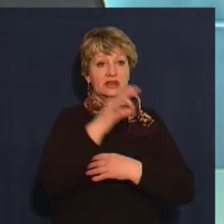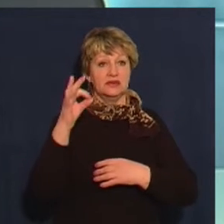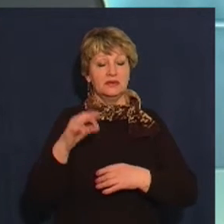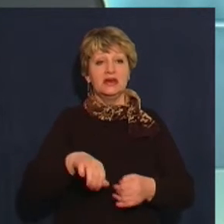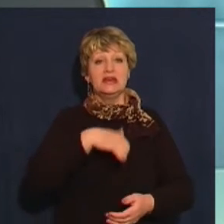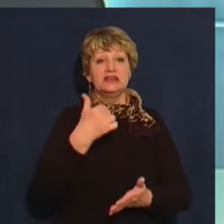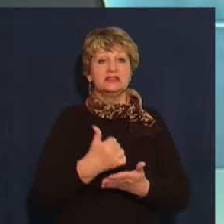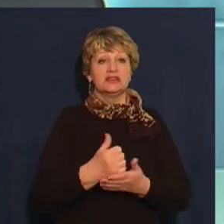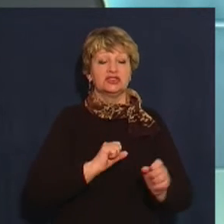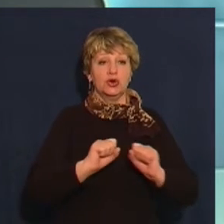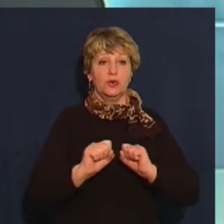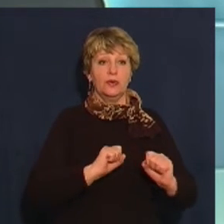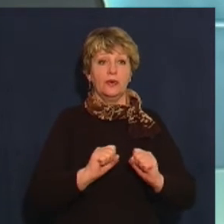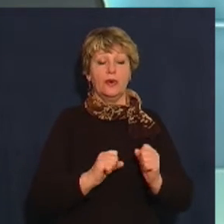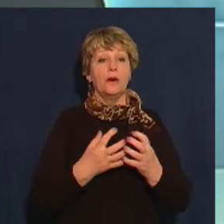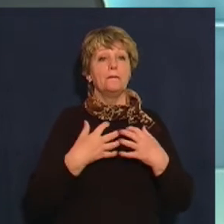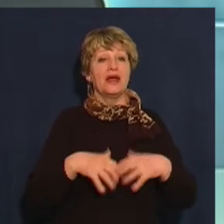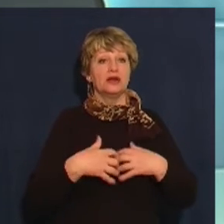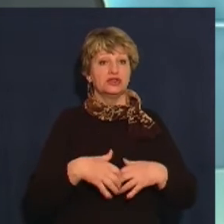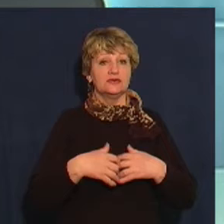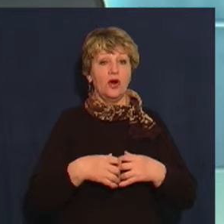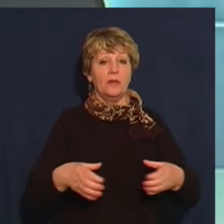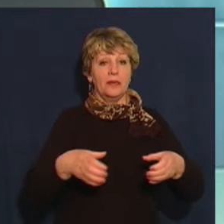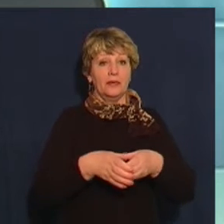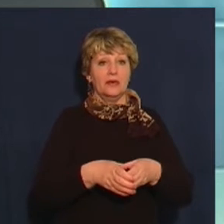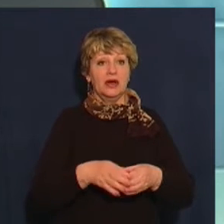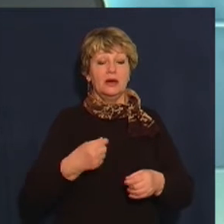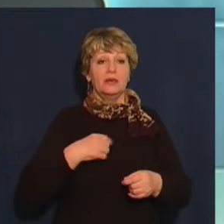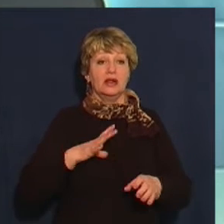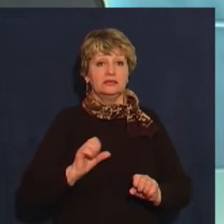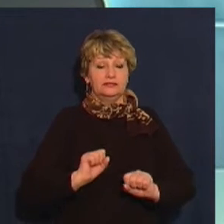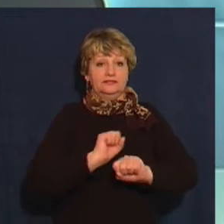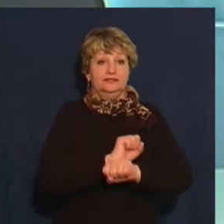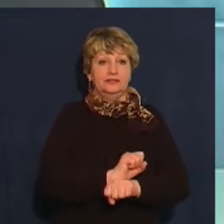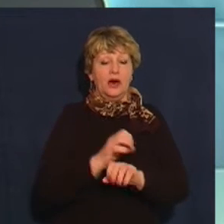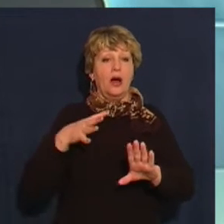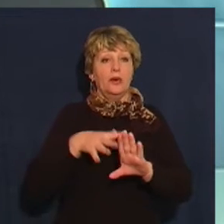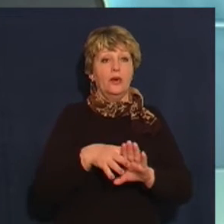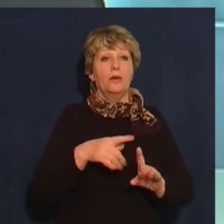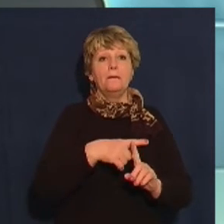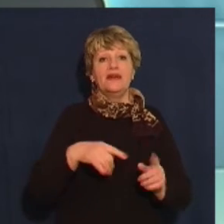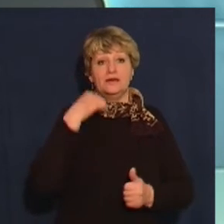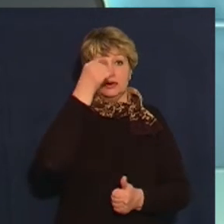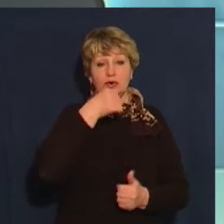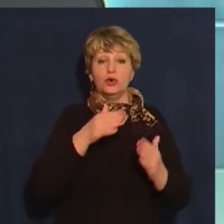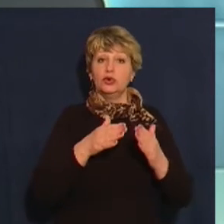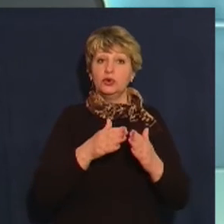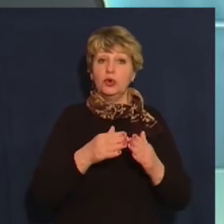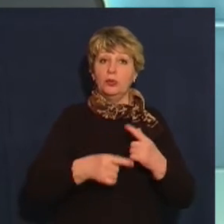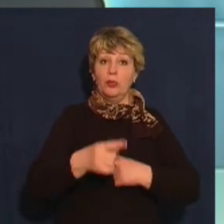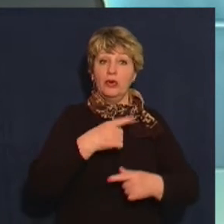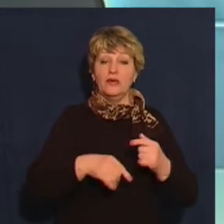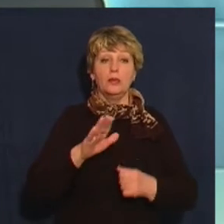розвідувального взводу механізованого батальйону 128-ї бригади стримував опір окупантів півроку. Додому повернувся після поранення